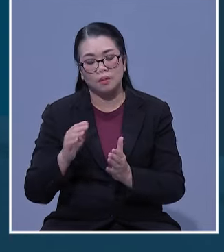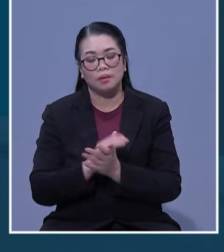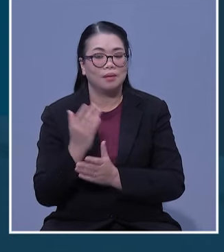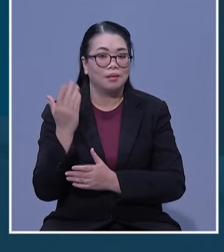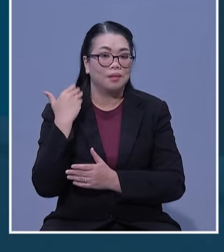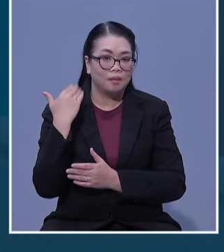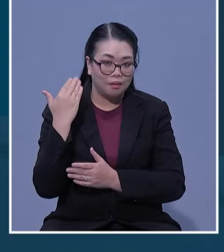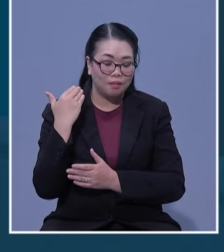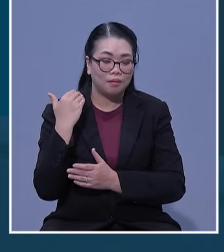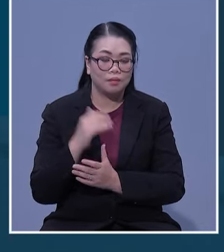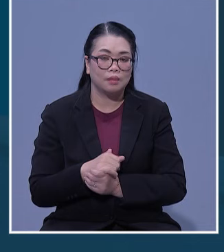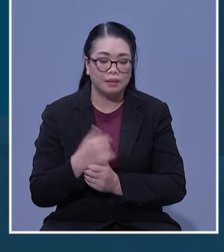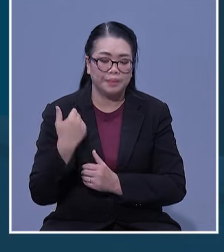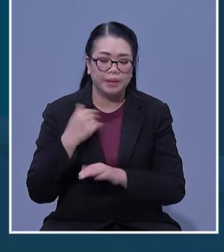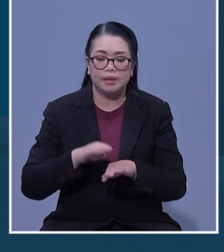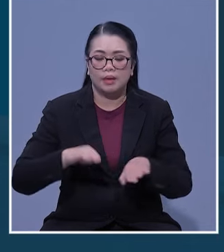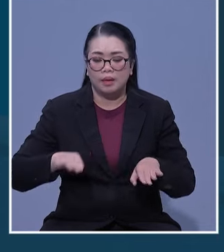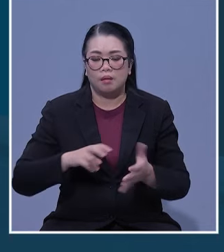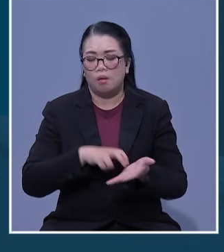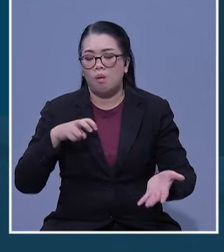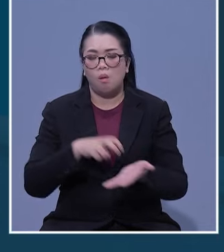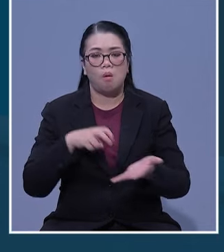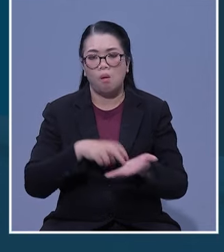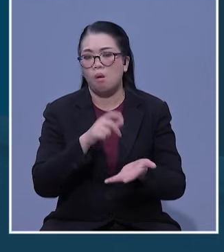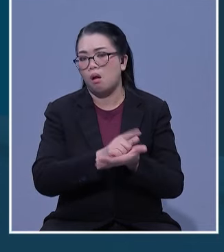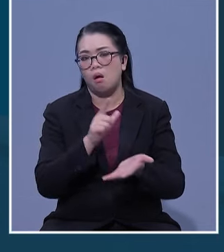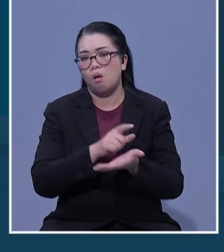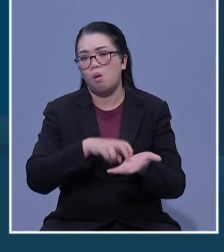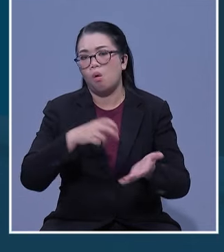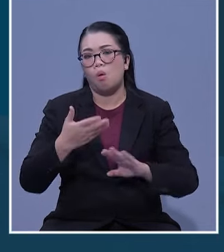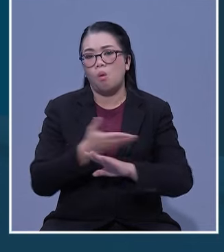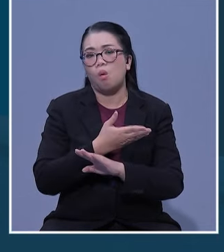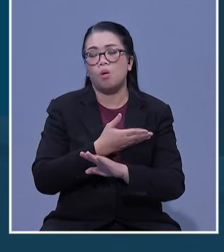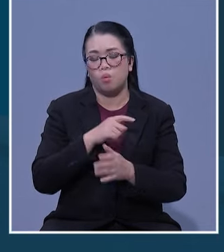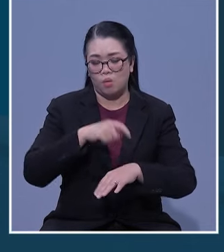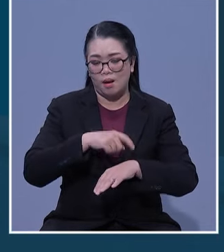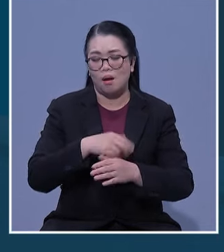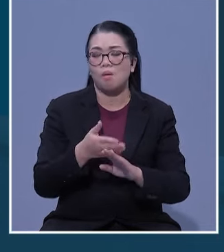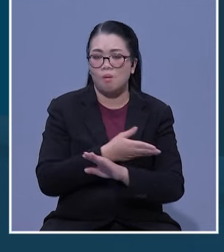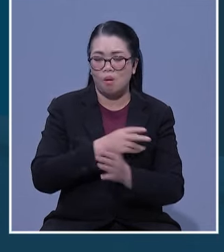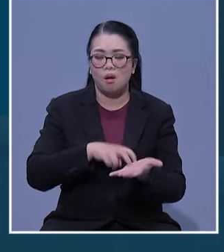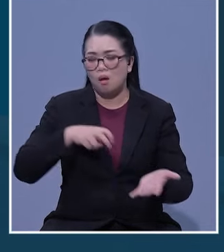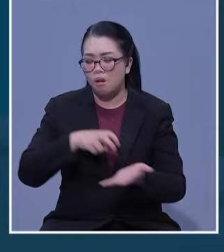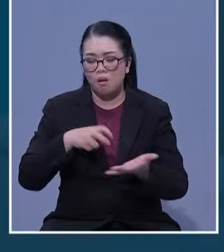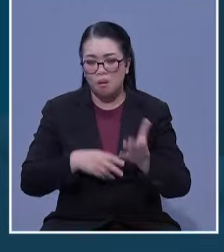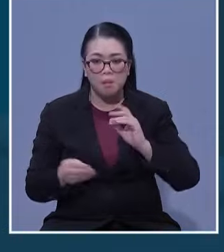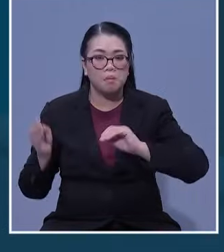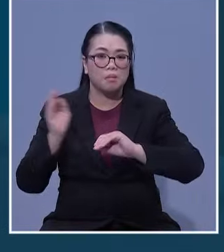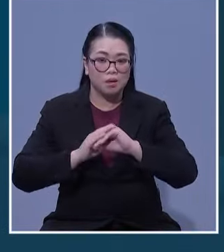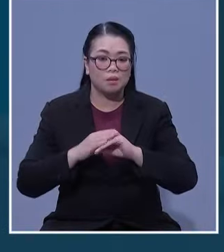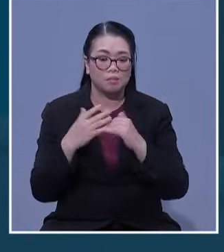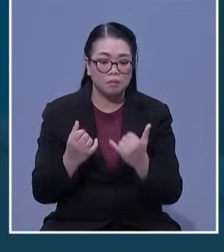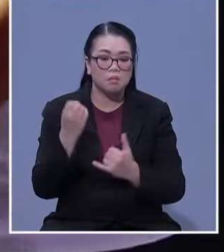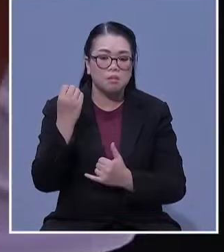อดีตที่ผ่านมาจะมีเด็กออกกลางันปีละกว่า 500,000คนถือว่าเพิ่มขึ้นเป็นเท่าตัวนะครับและ